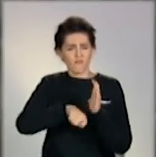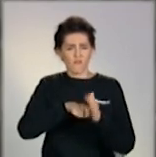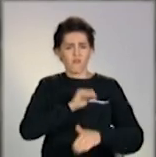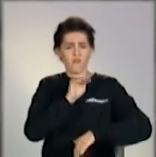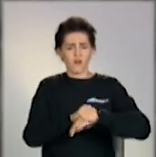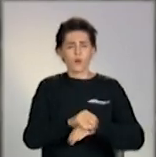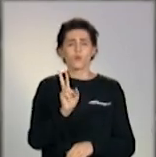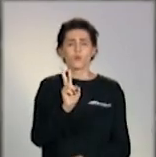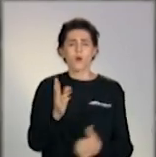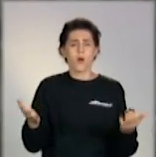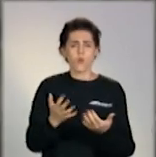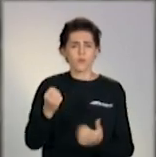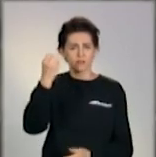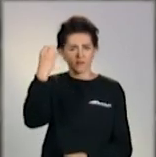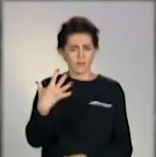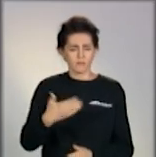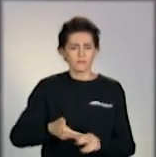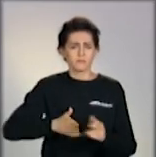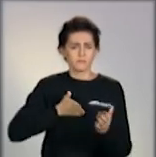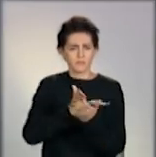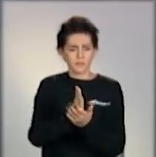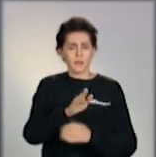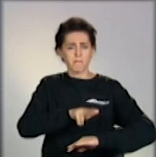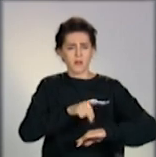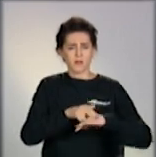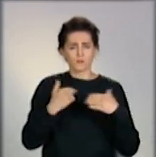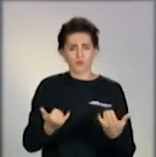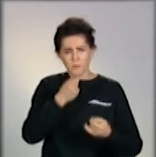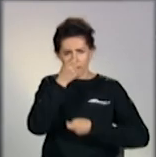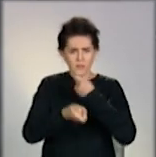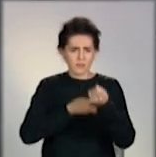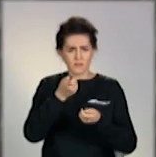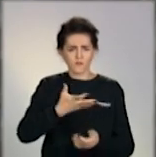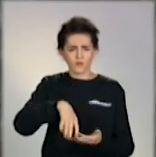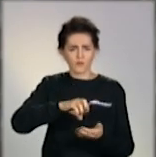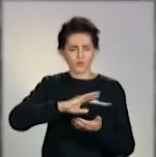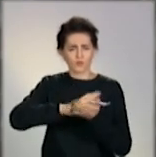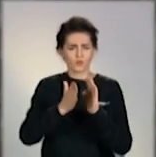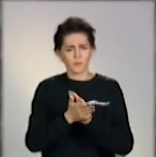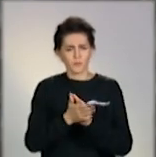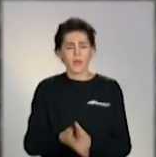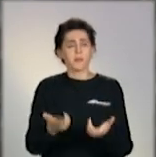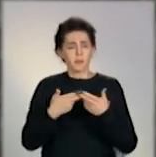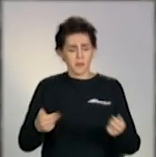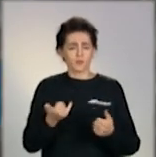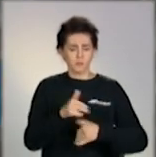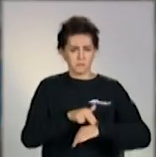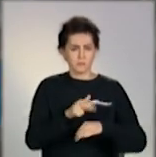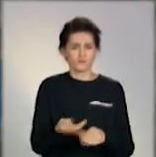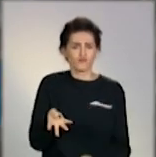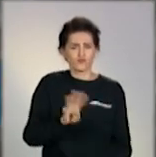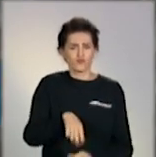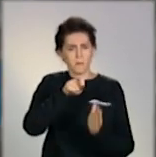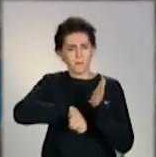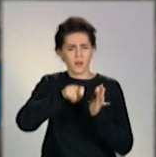хто на яке світло рухався. Слідчі нині встановлюють усі обставини аварії. Слідчі вже призначили 4 експертизи.